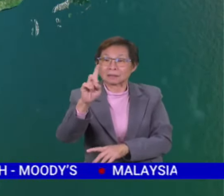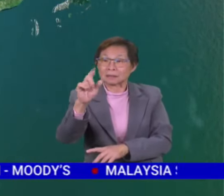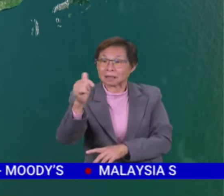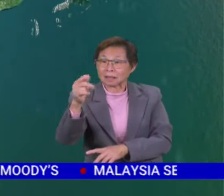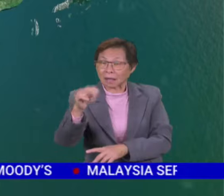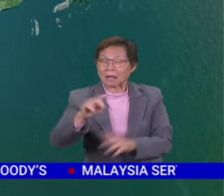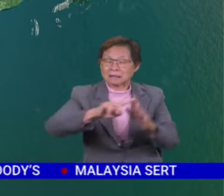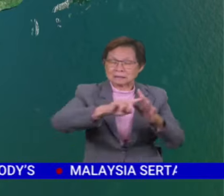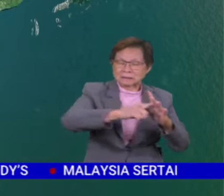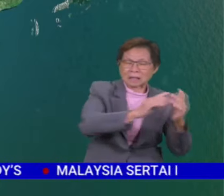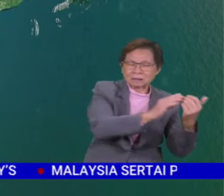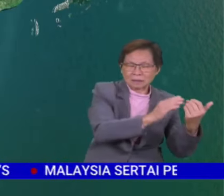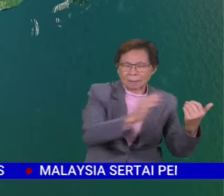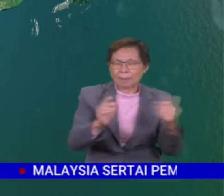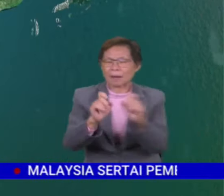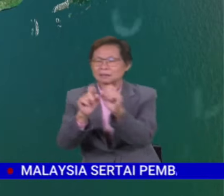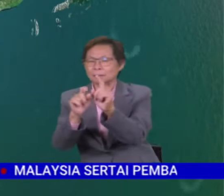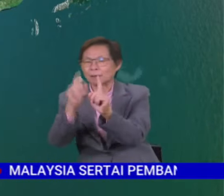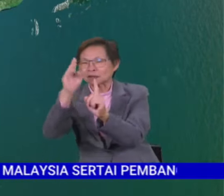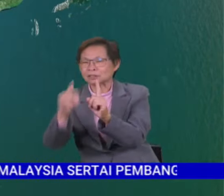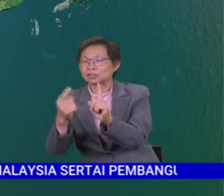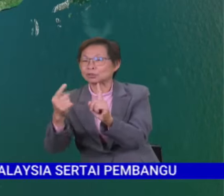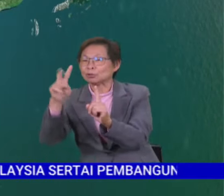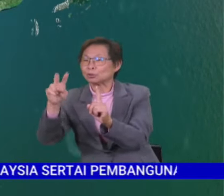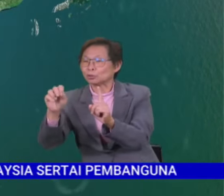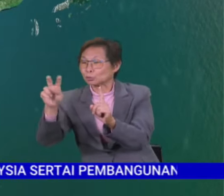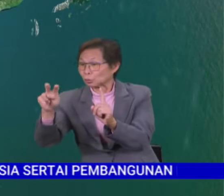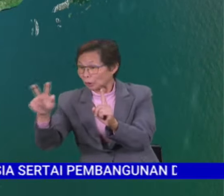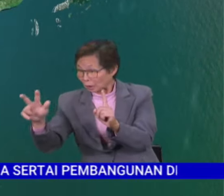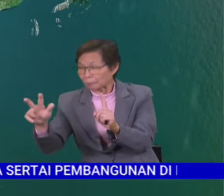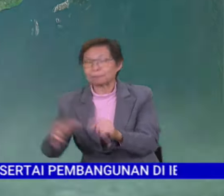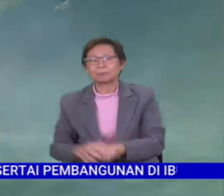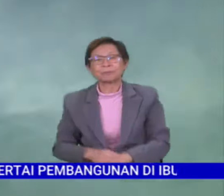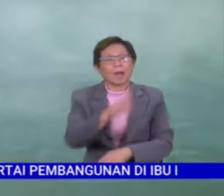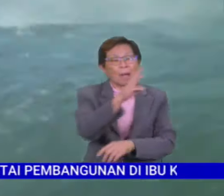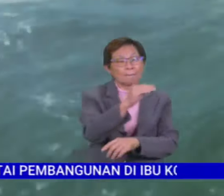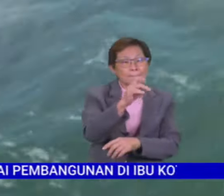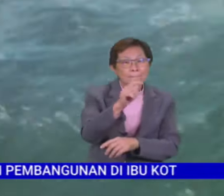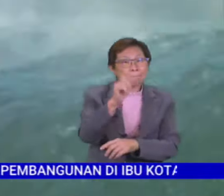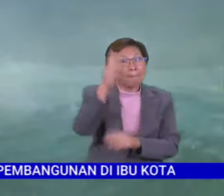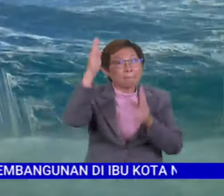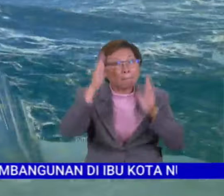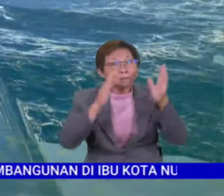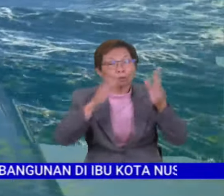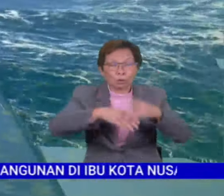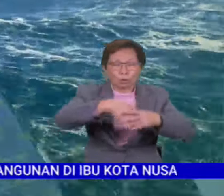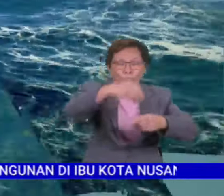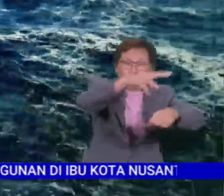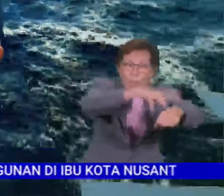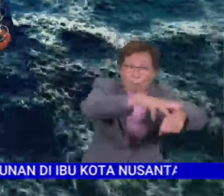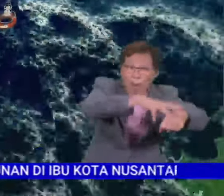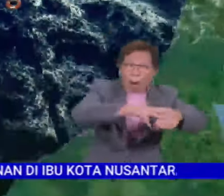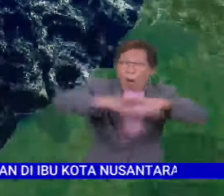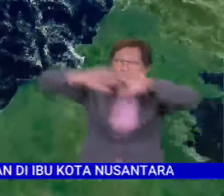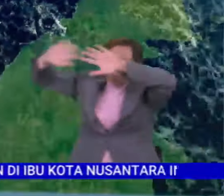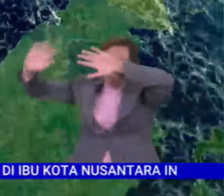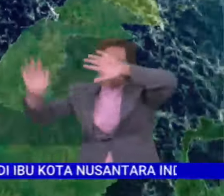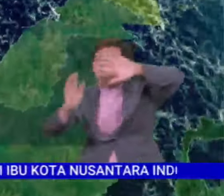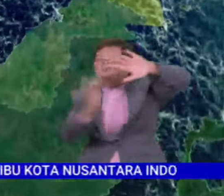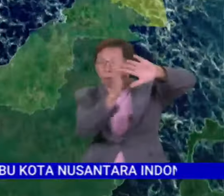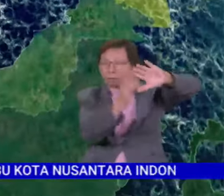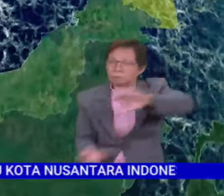kuasa sehingga 11 Januari 2023. Selain daripada itu, Met Malaysia juga telah mengeluarkan amaran angin kencang dan